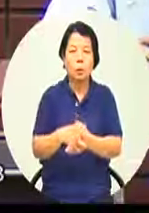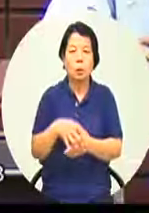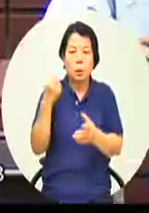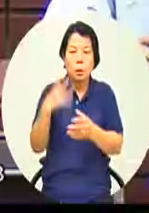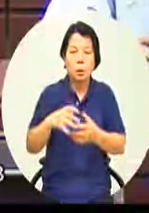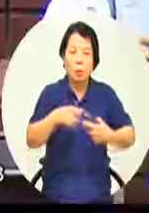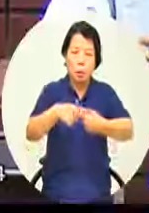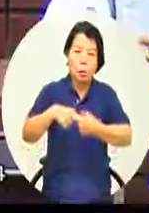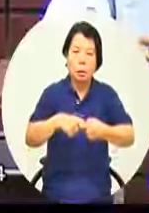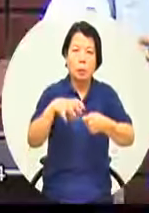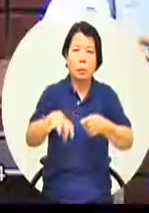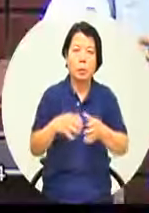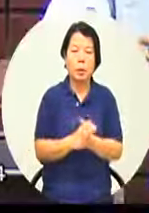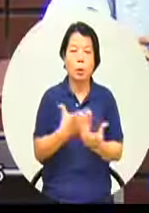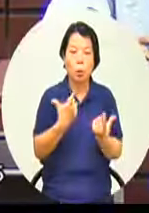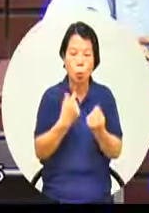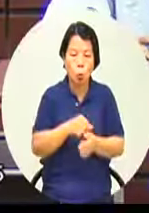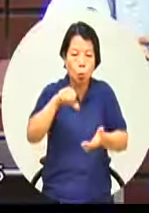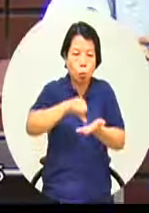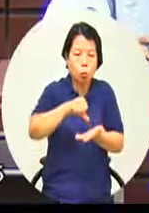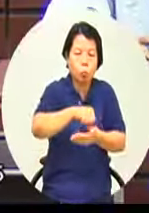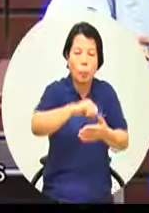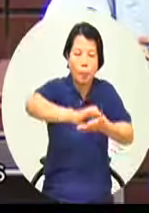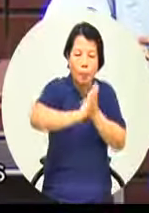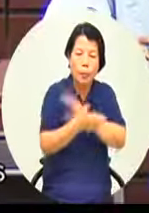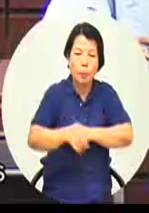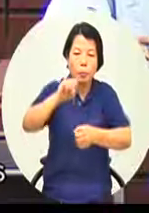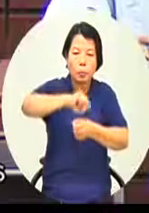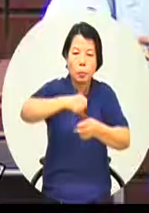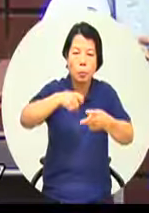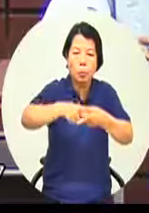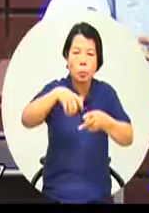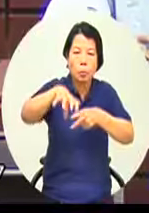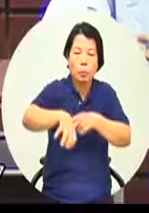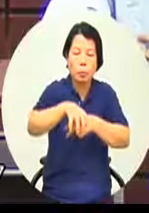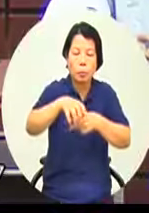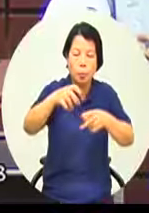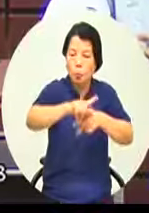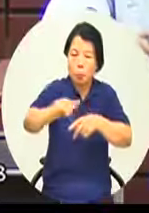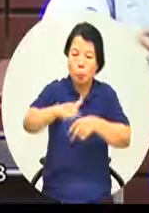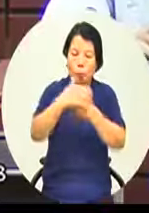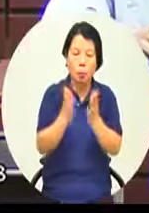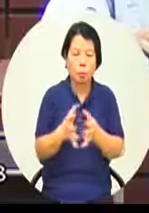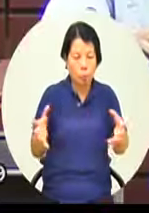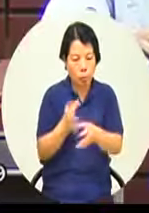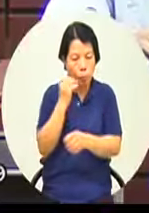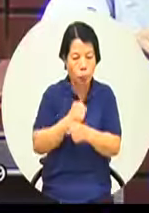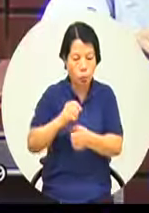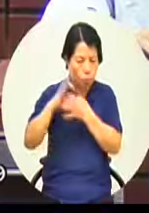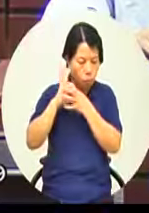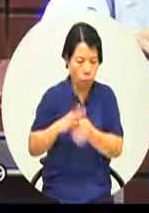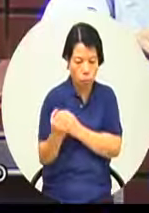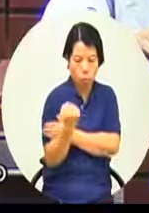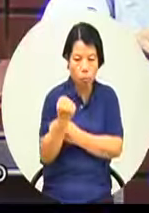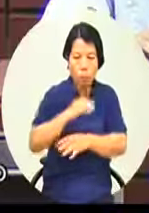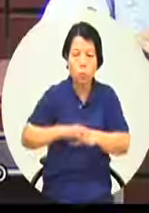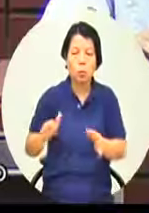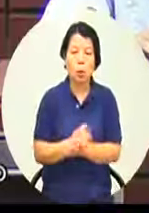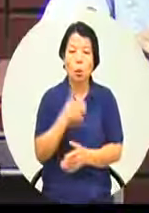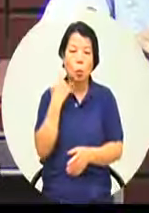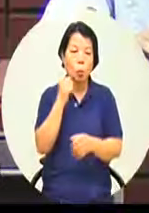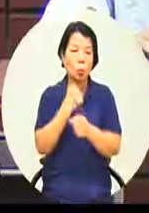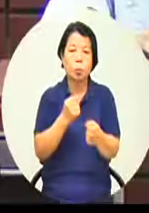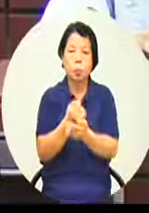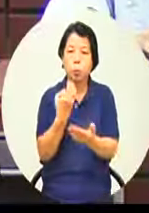外品，把它变成一个加工产品。的这些我们都在做了，我们都在做，但是我们会继续努力了哈。做得不够的时